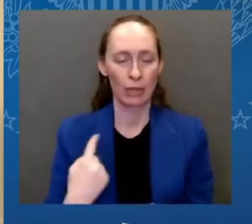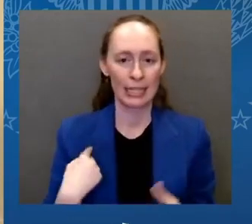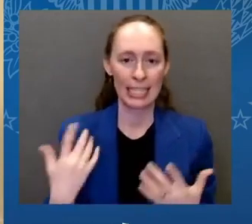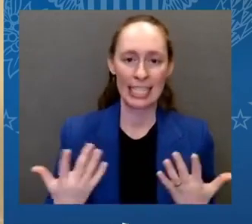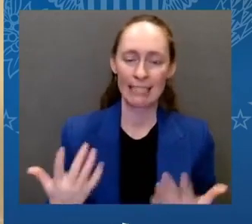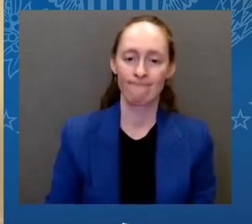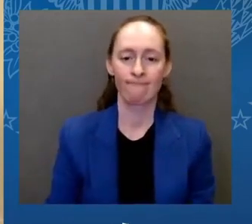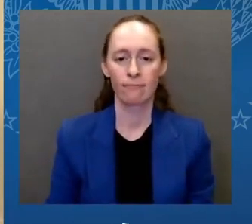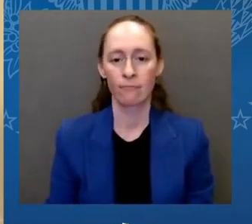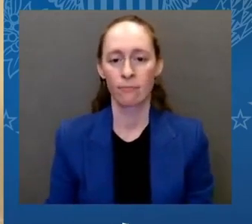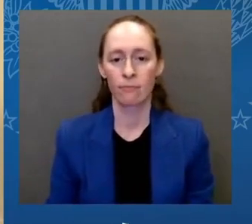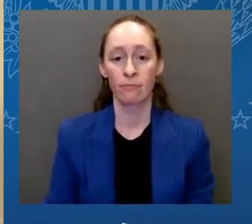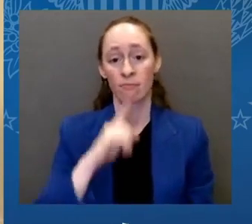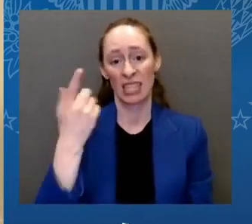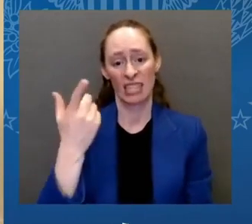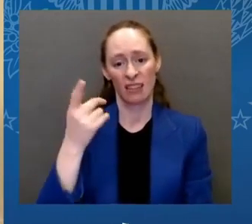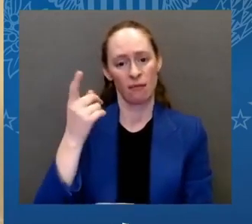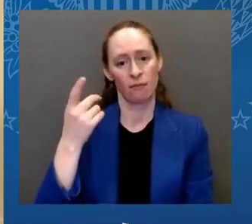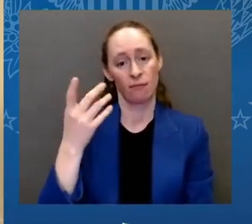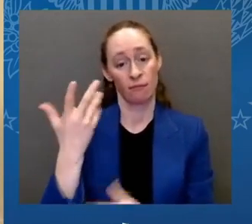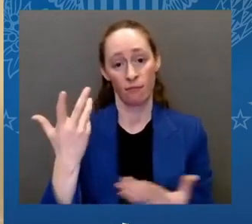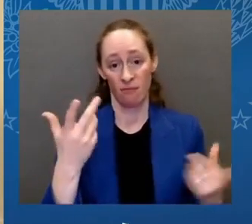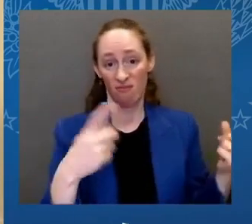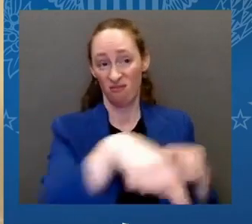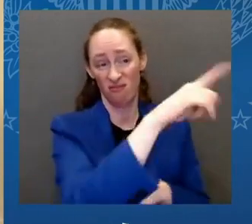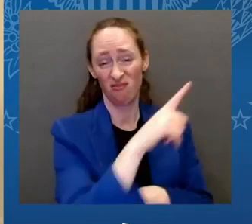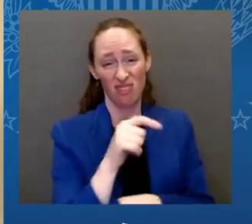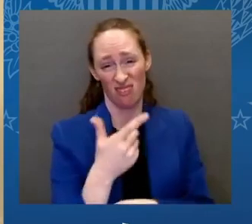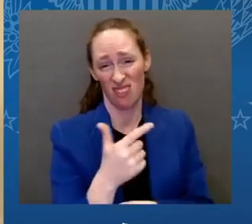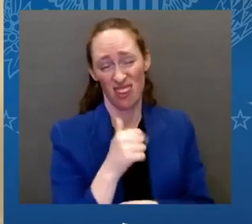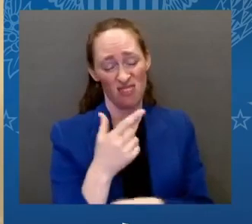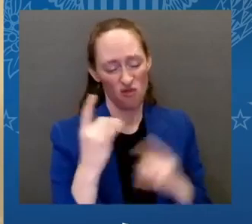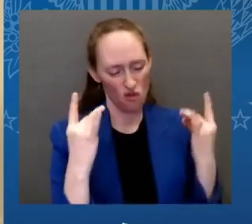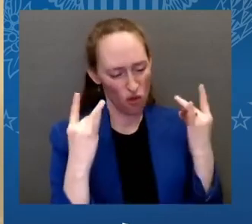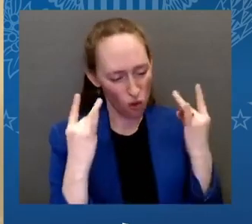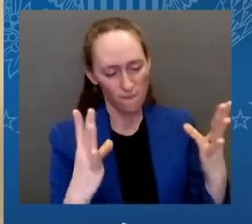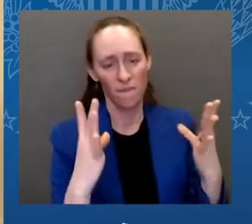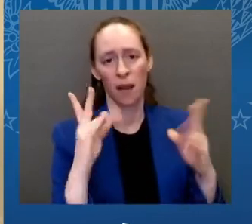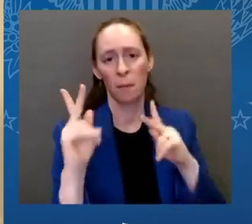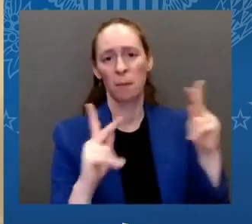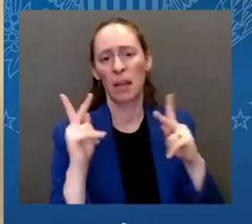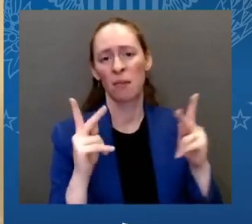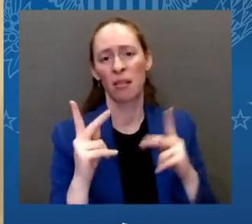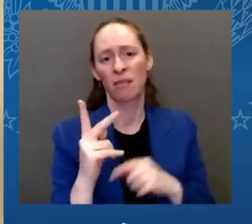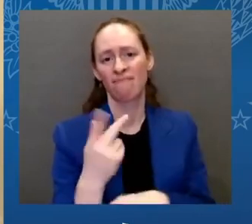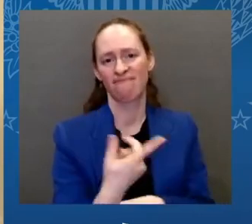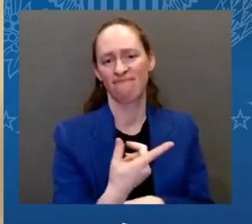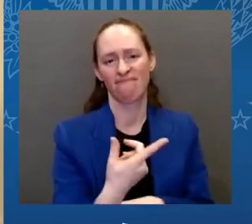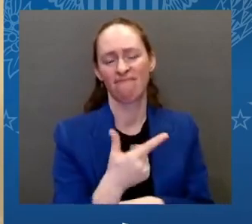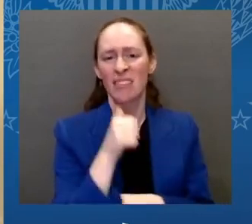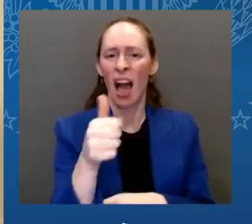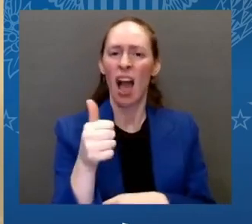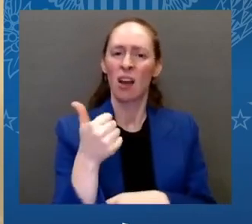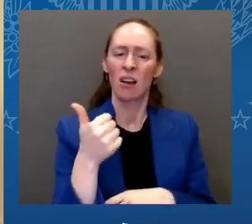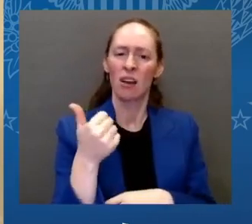Let me respond. I think we have the... Я хочу відповісти. У нас бачення одинакове,